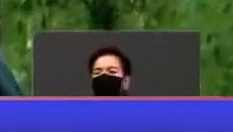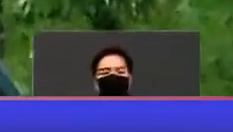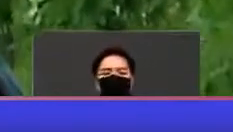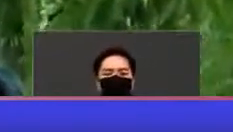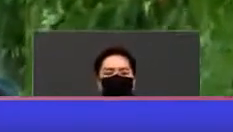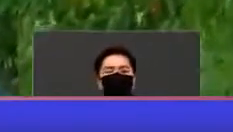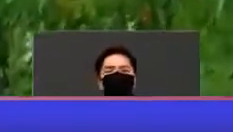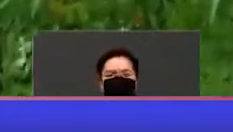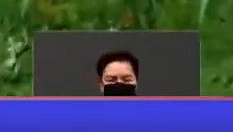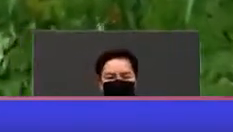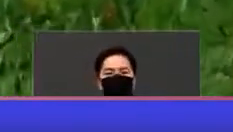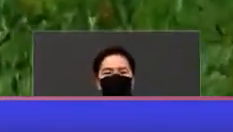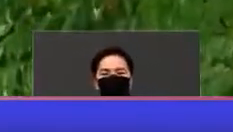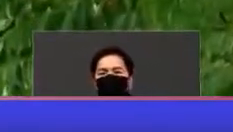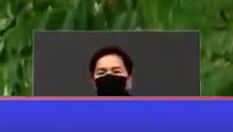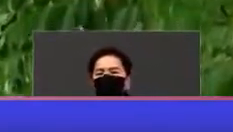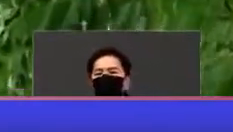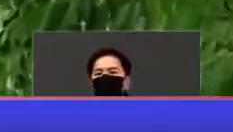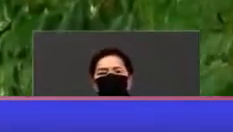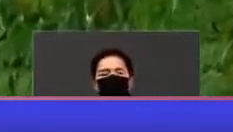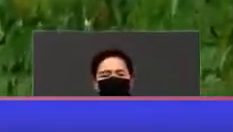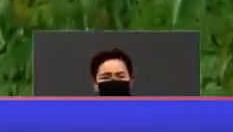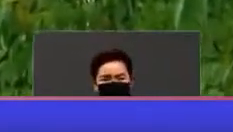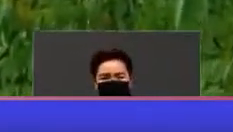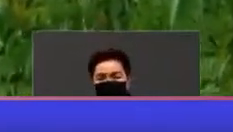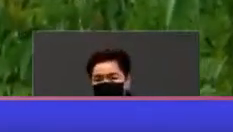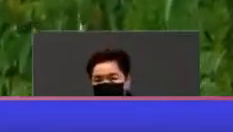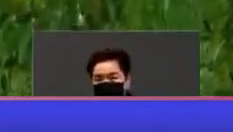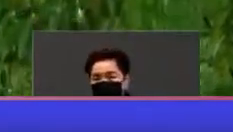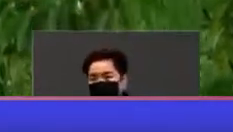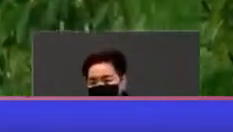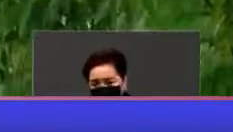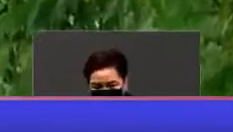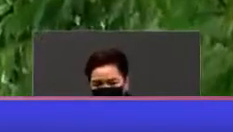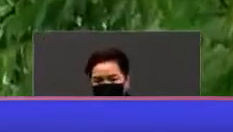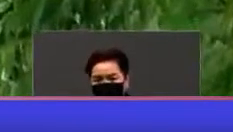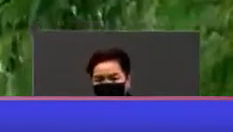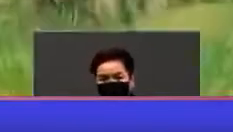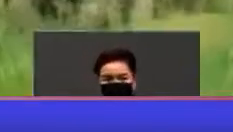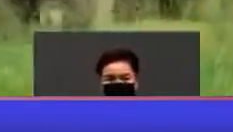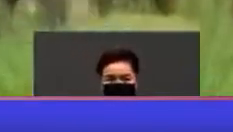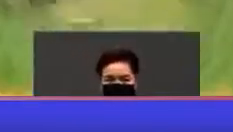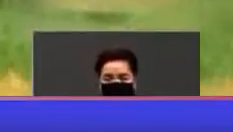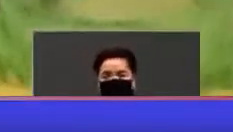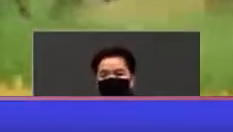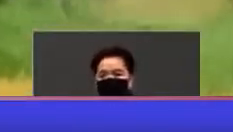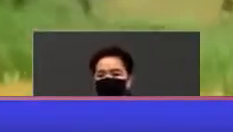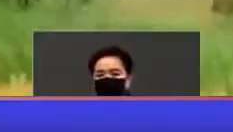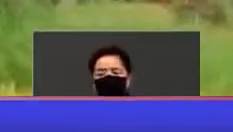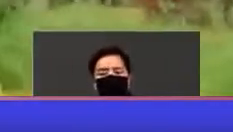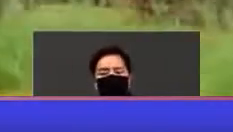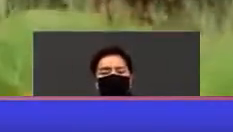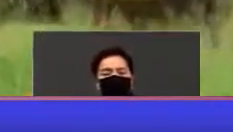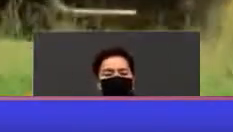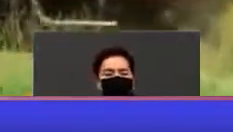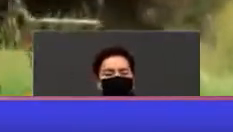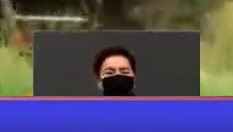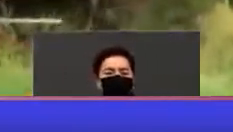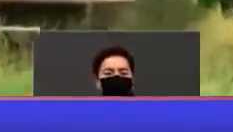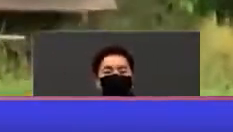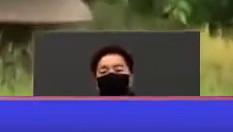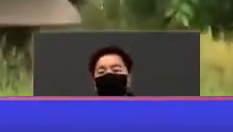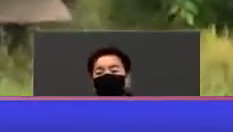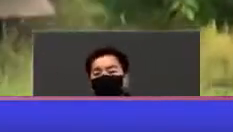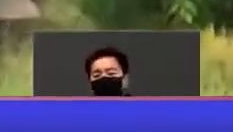นะคะอยู่ในพื้นที่ประกาศเขตการให้ความช่วยเหลือ โดยทางผู้ว่าราชการจังหวัดเนี่ยจะได้รับความช่วยเหลือไม่เกินครอบครัว